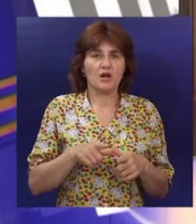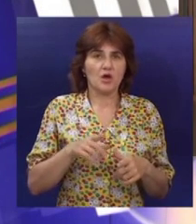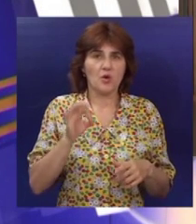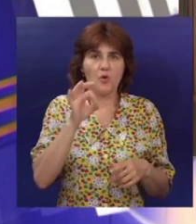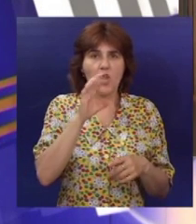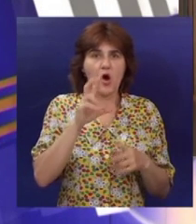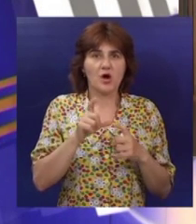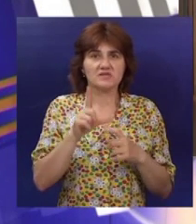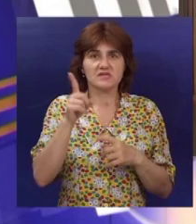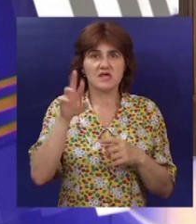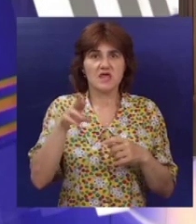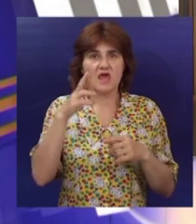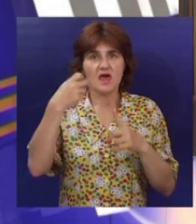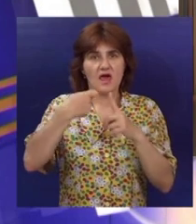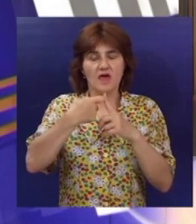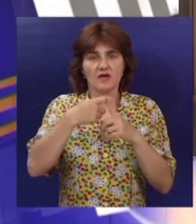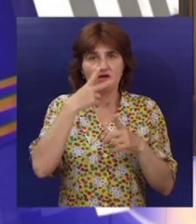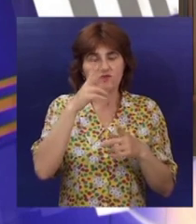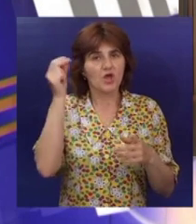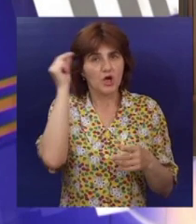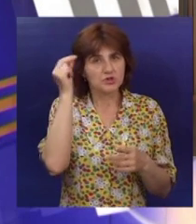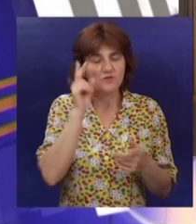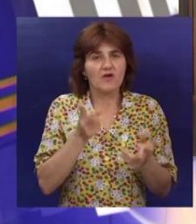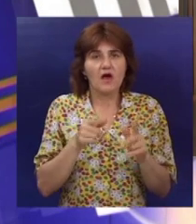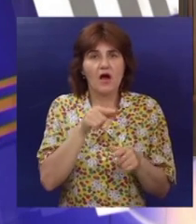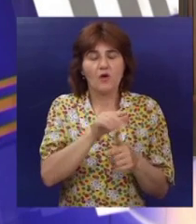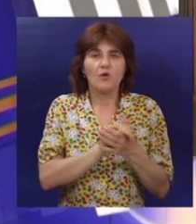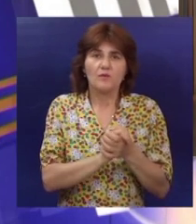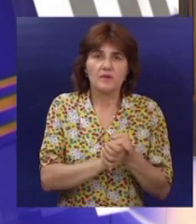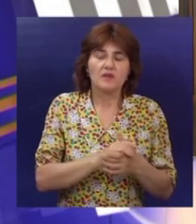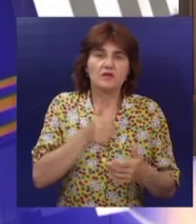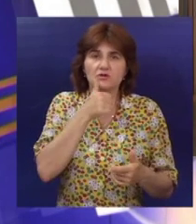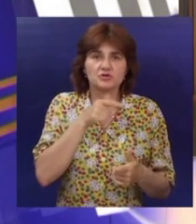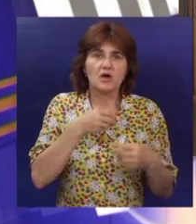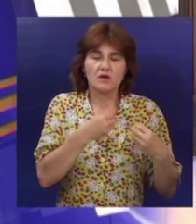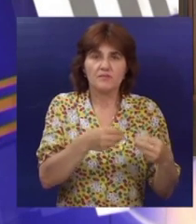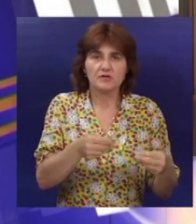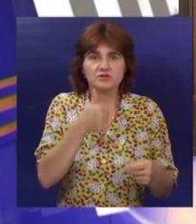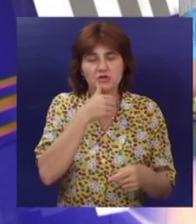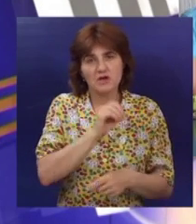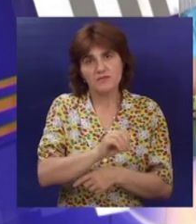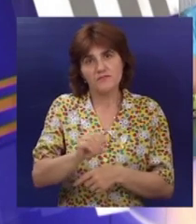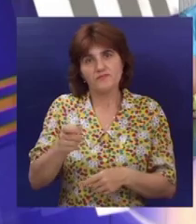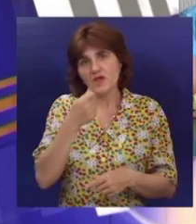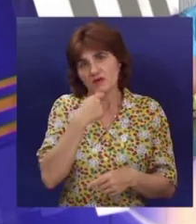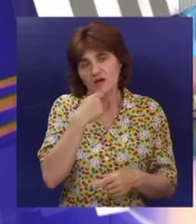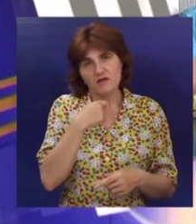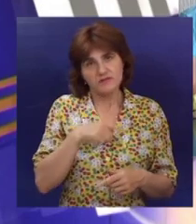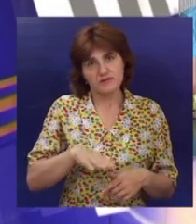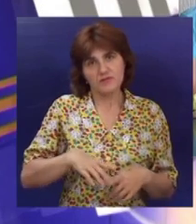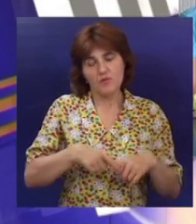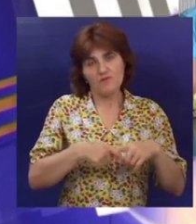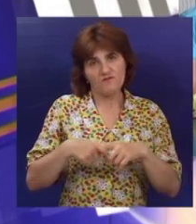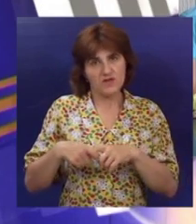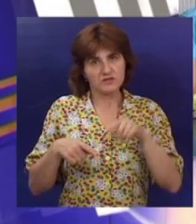Guska u Osijeku, pa su tako mogli da razmenju iskustva i da vide na koji način se kolege u Hrvatskoj bave organskom proizvodnjom. U